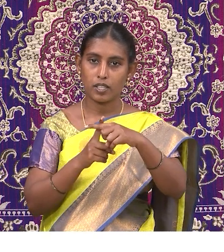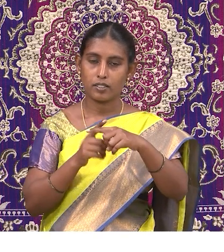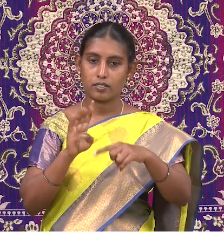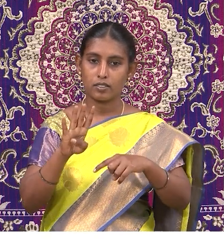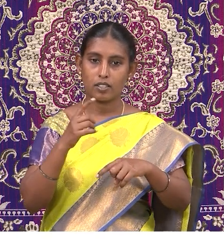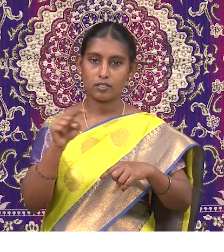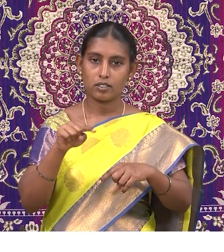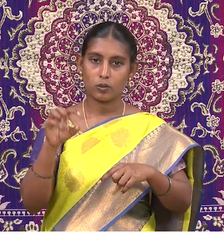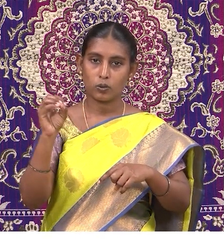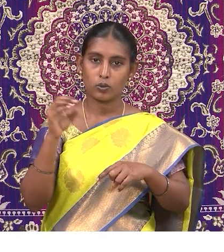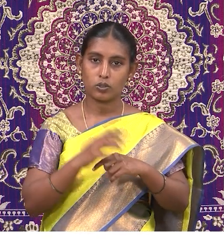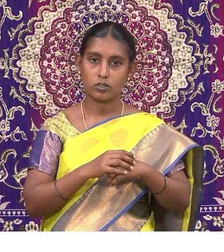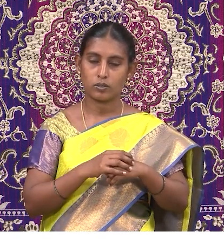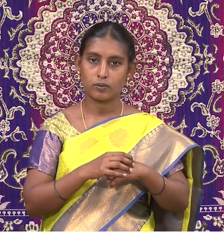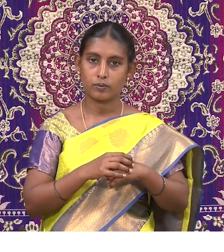x² + 5/3 × x + 4 = 0.